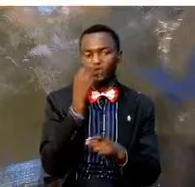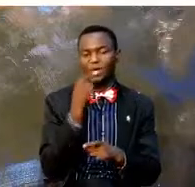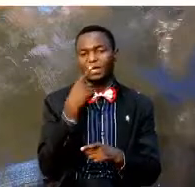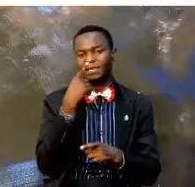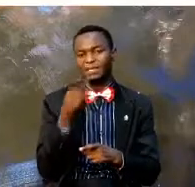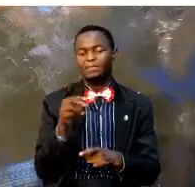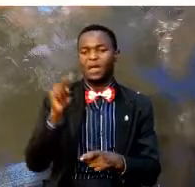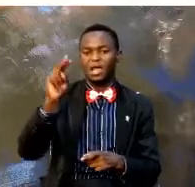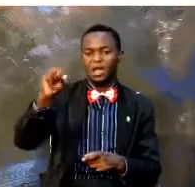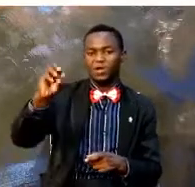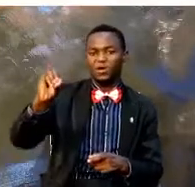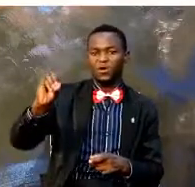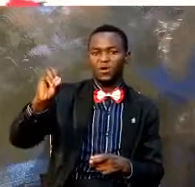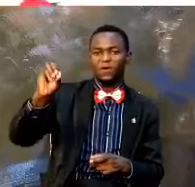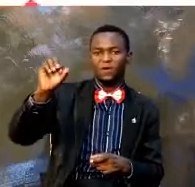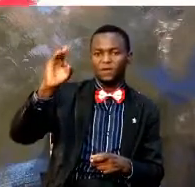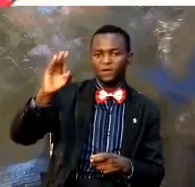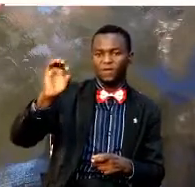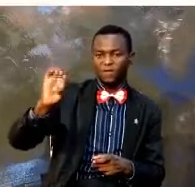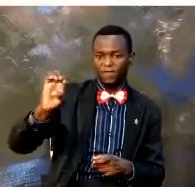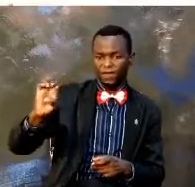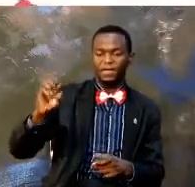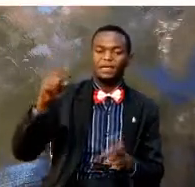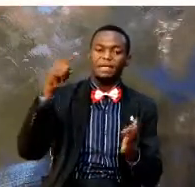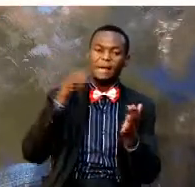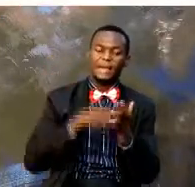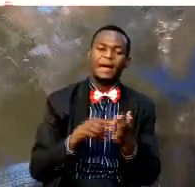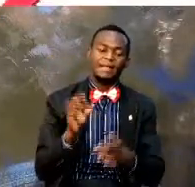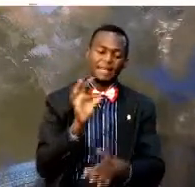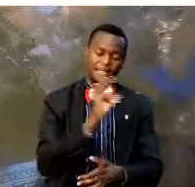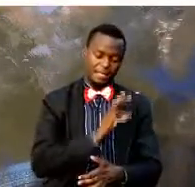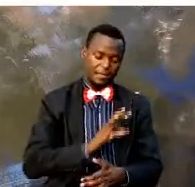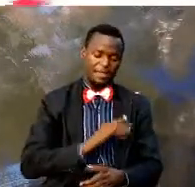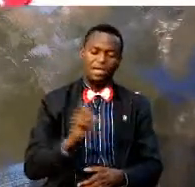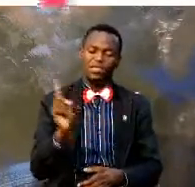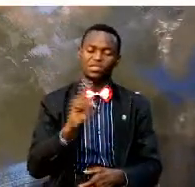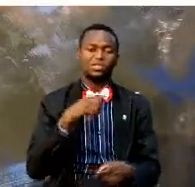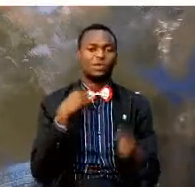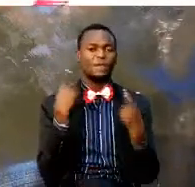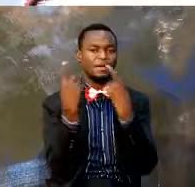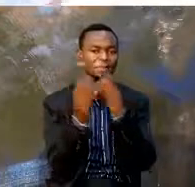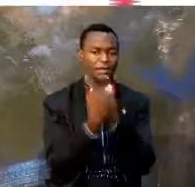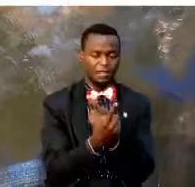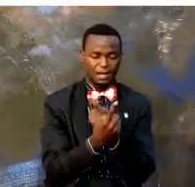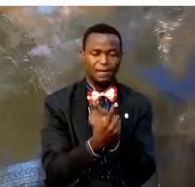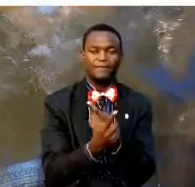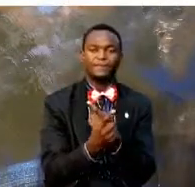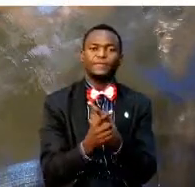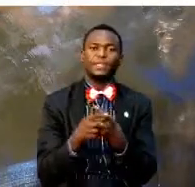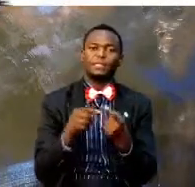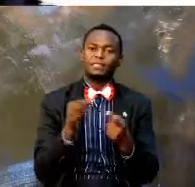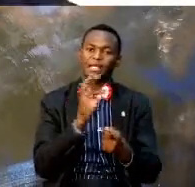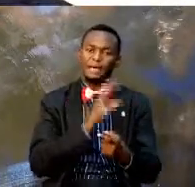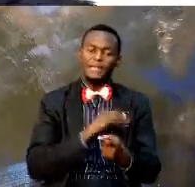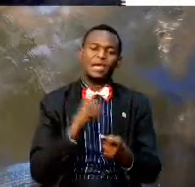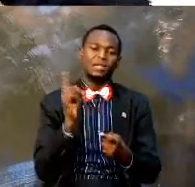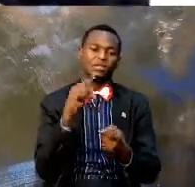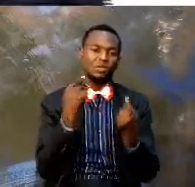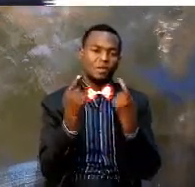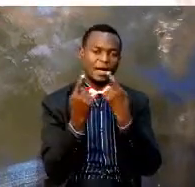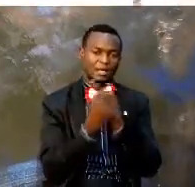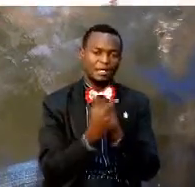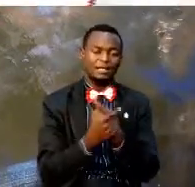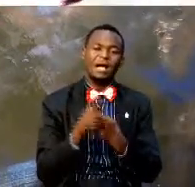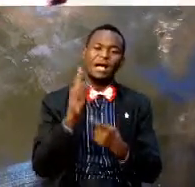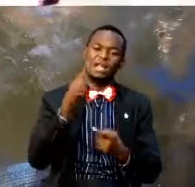Mofe ina maana ya kwamba tabia isiyobadilika, unchangeable attributes of God. Aka